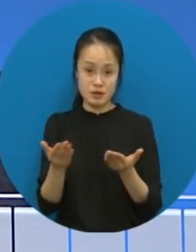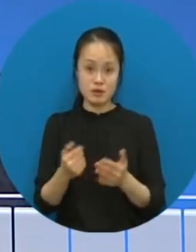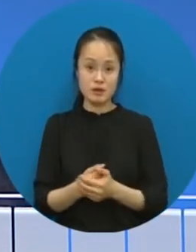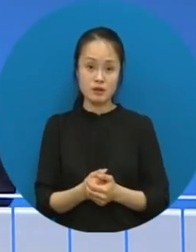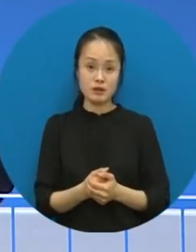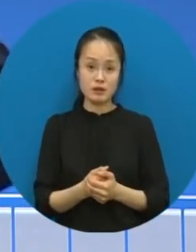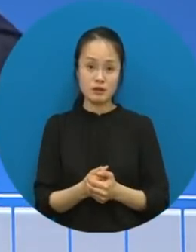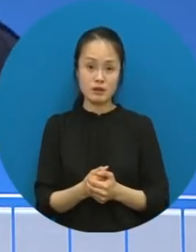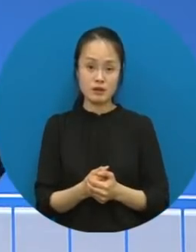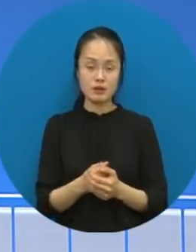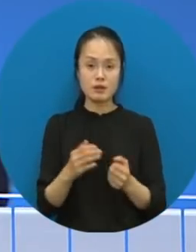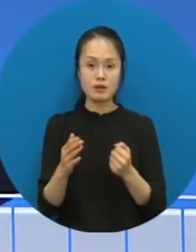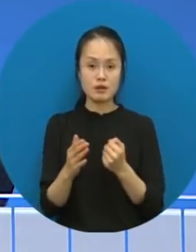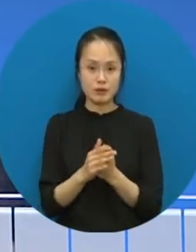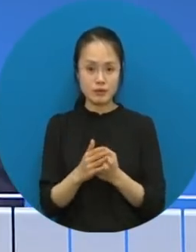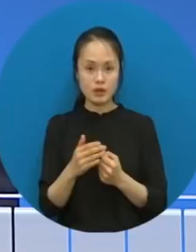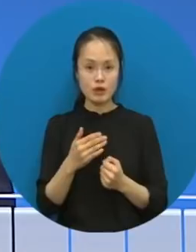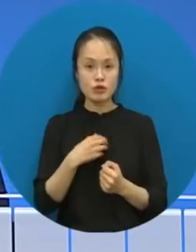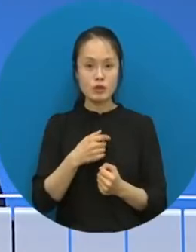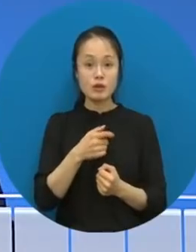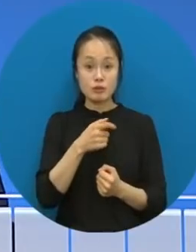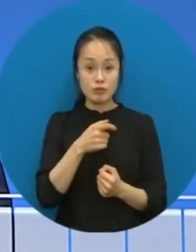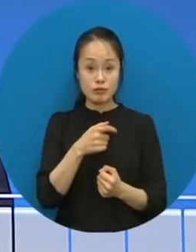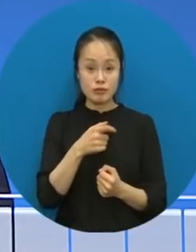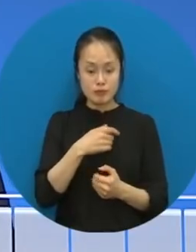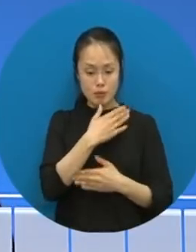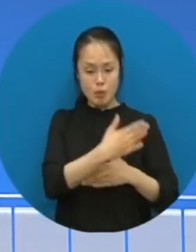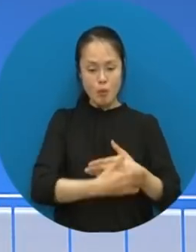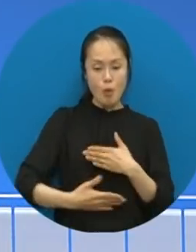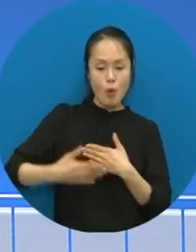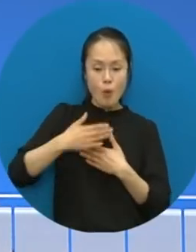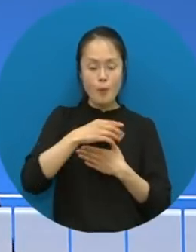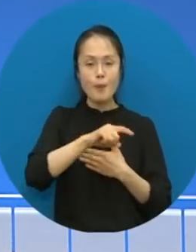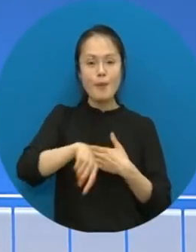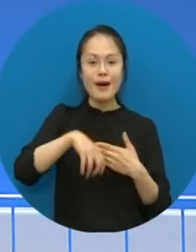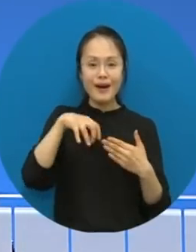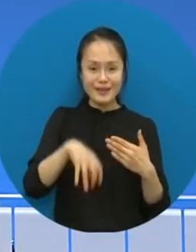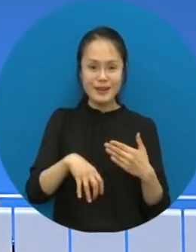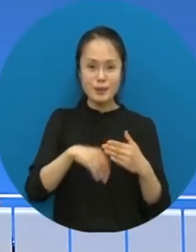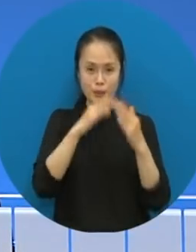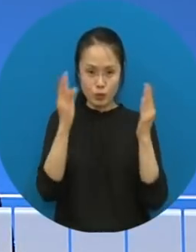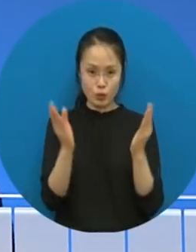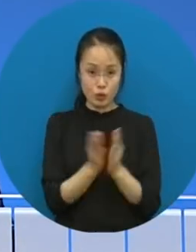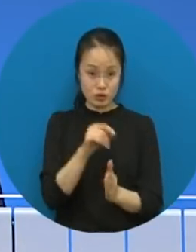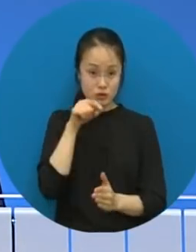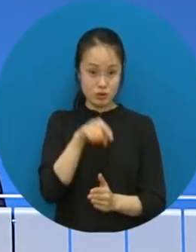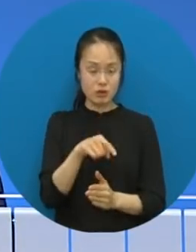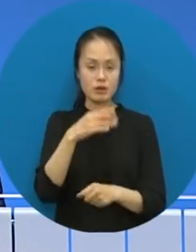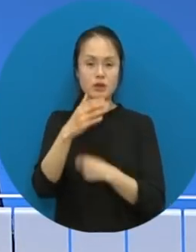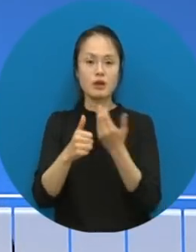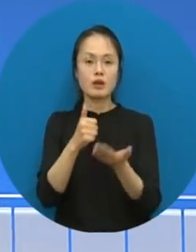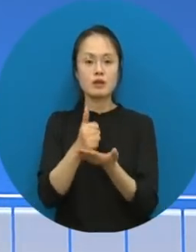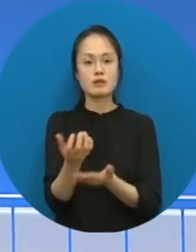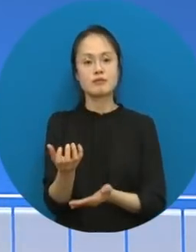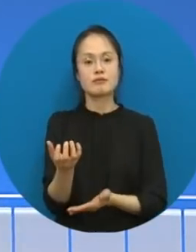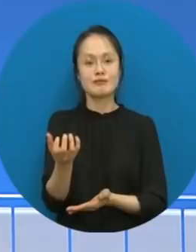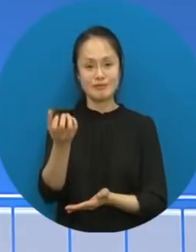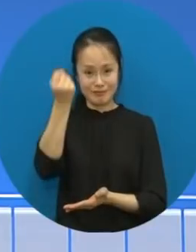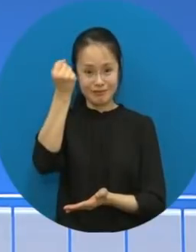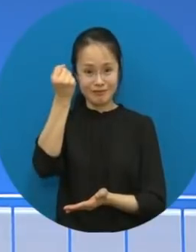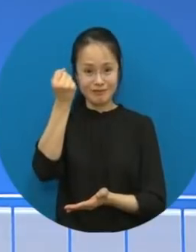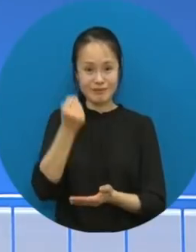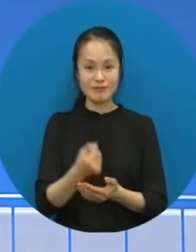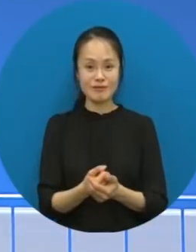그래서 콩팥은 우리의 물을 걸르는 것이요 하나님 그것은 내 것이다 하신 겁니다. 그럴 때 하나님께서는 여러분과 제